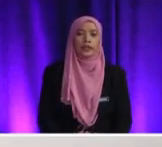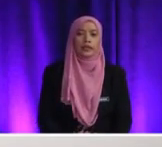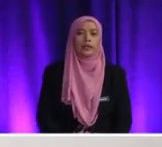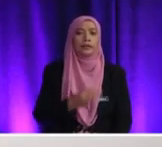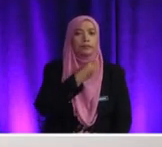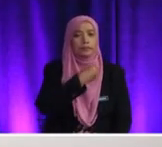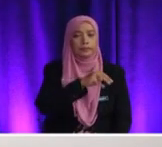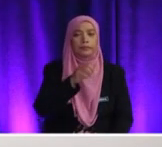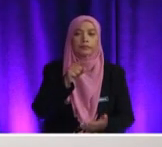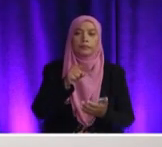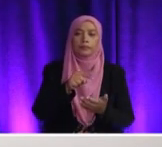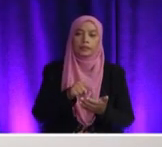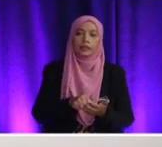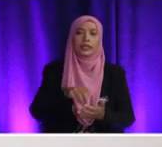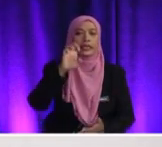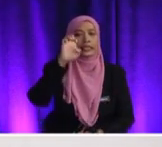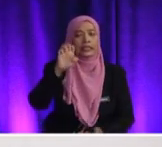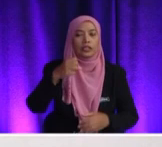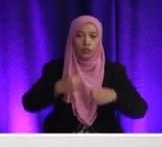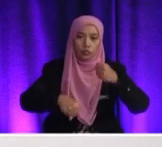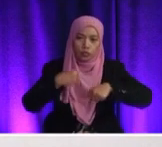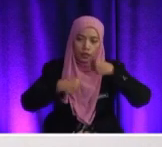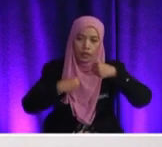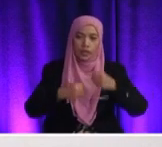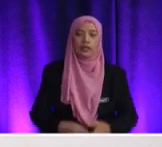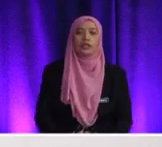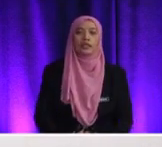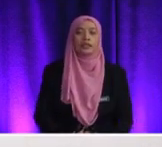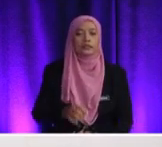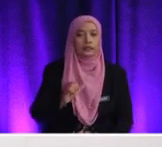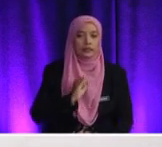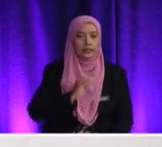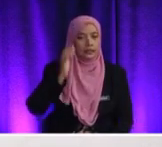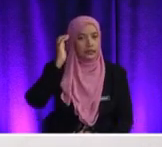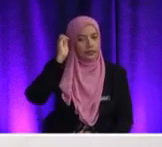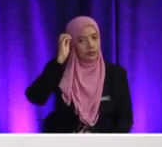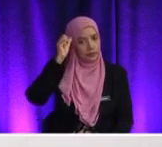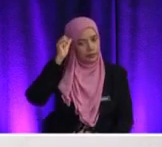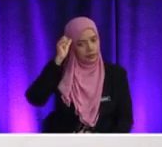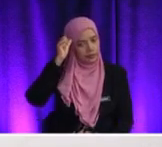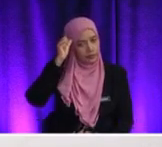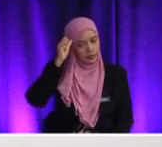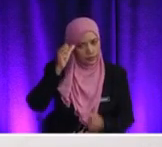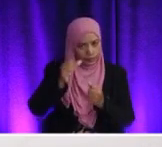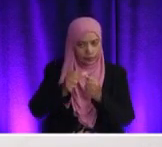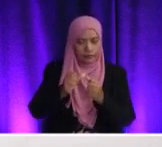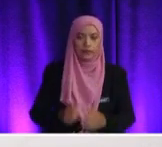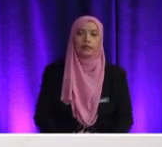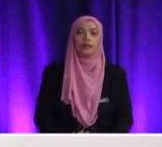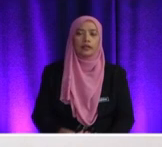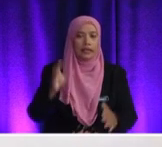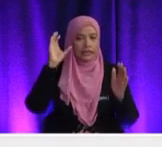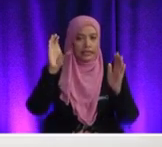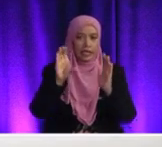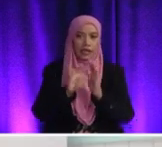Mbak Eni terlibat dalam bidang isukan sego saya ingat dampak Fit ketiga Tuhan tua dia jual permainan bola sepak dalam